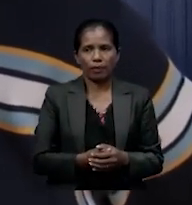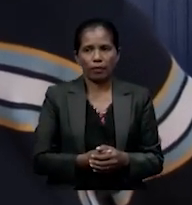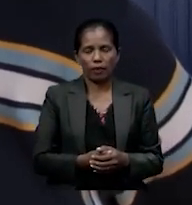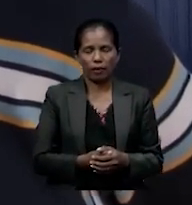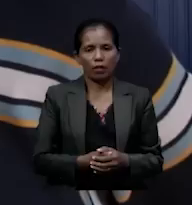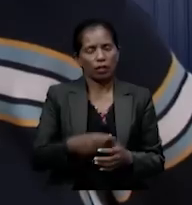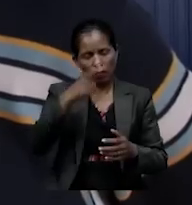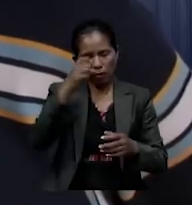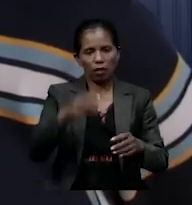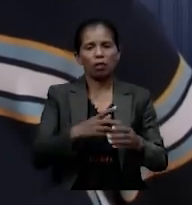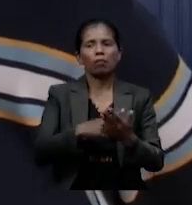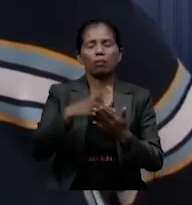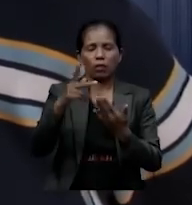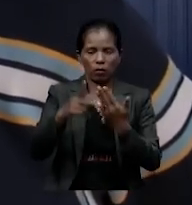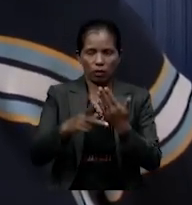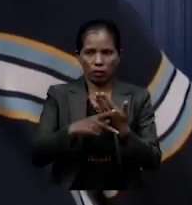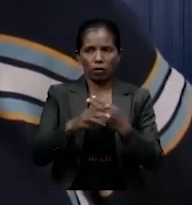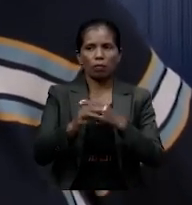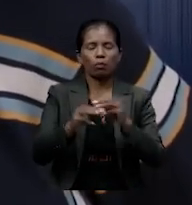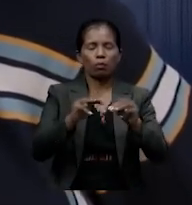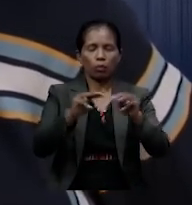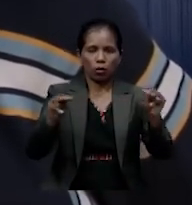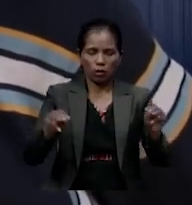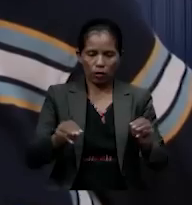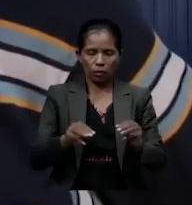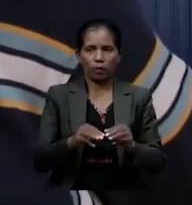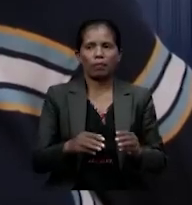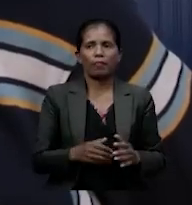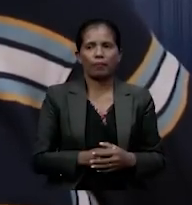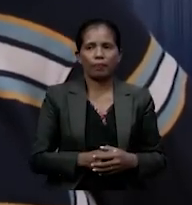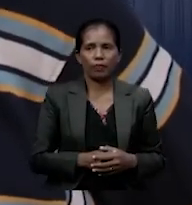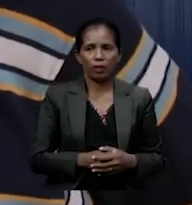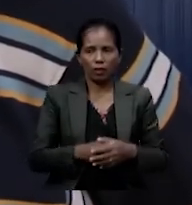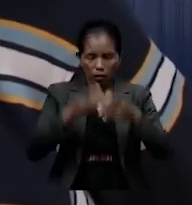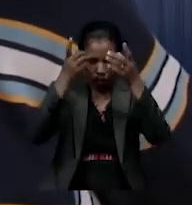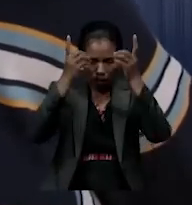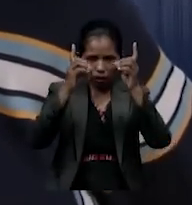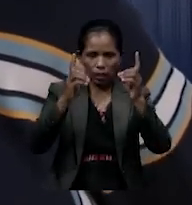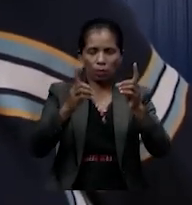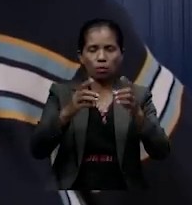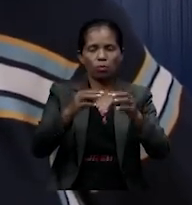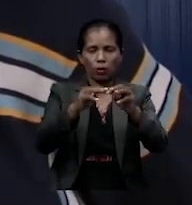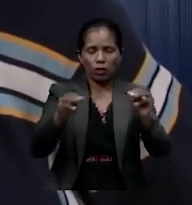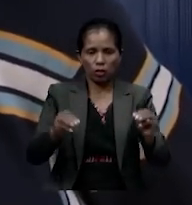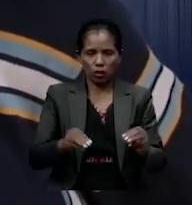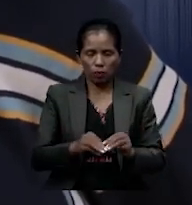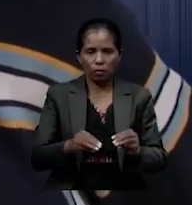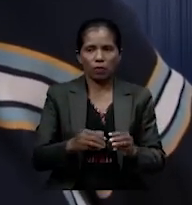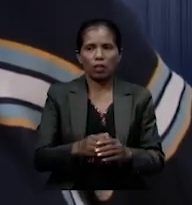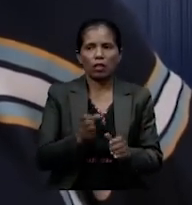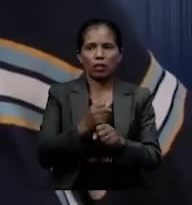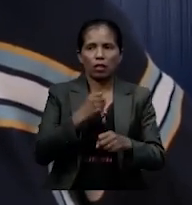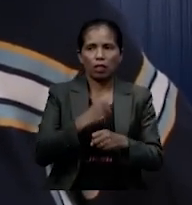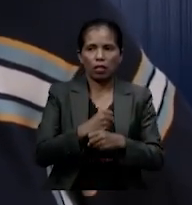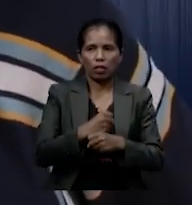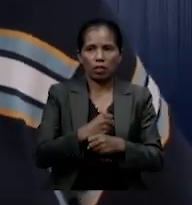tambal ni ni program apa, munisipu ni uruk cerak munisipu, distritu ni ni atau halupa